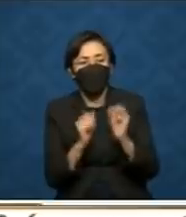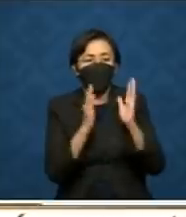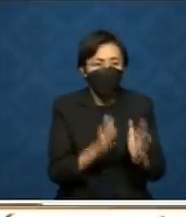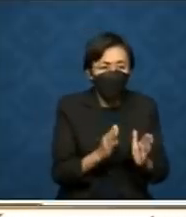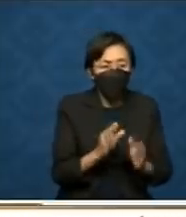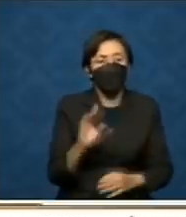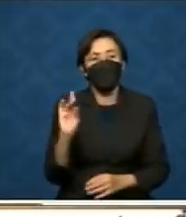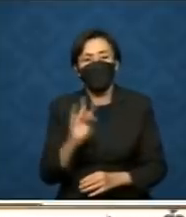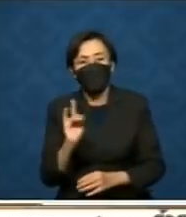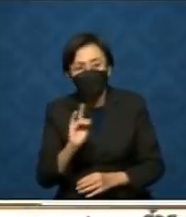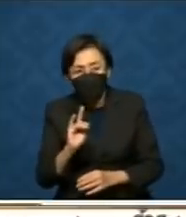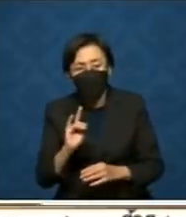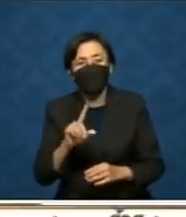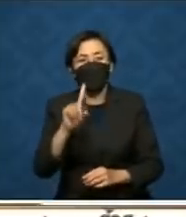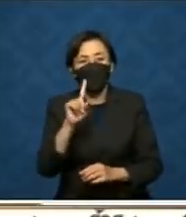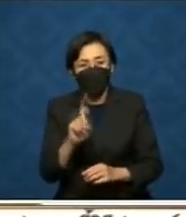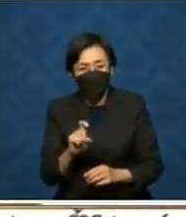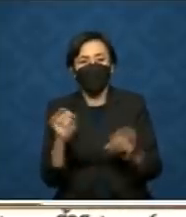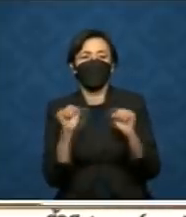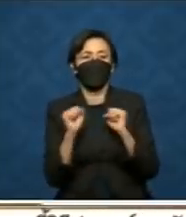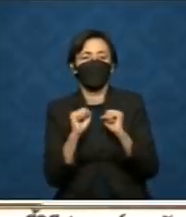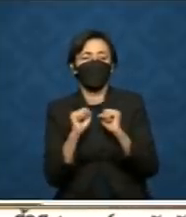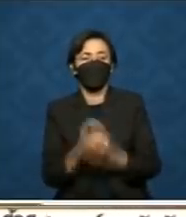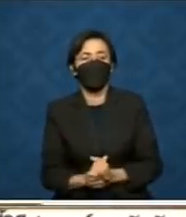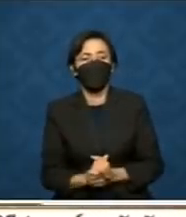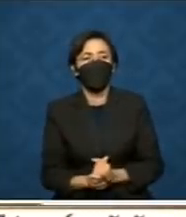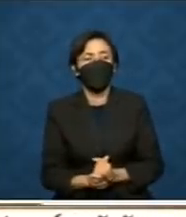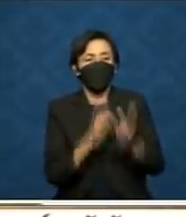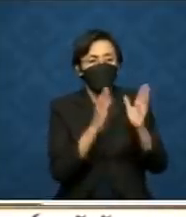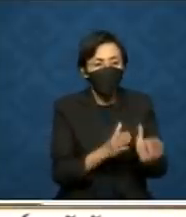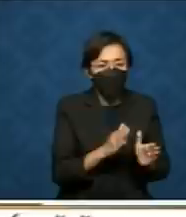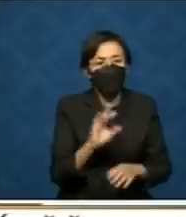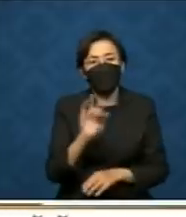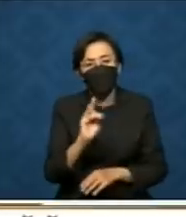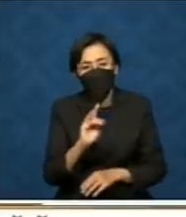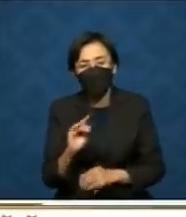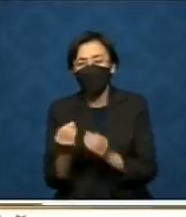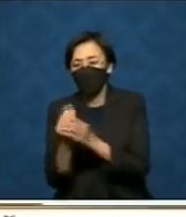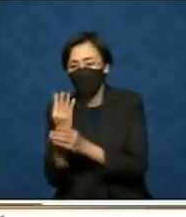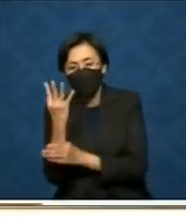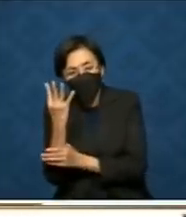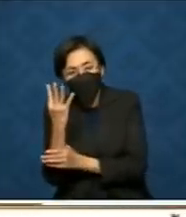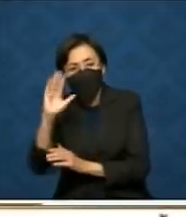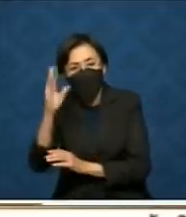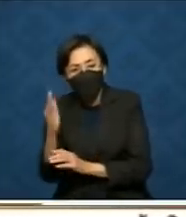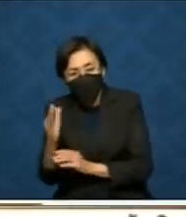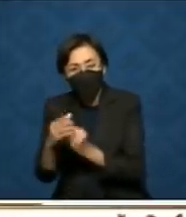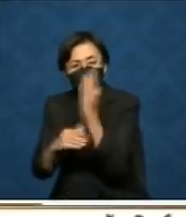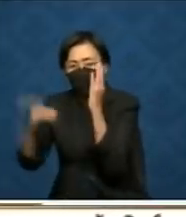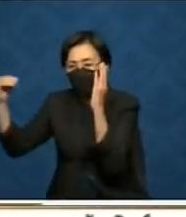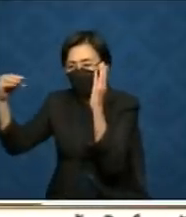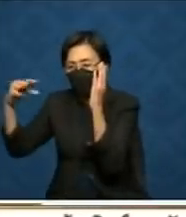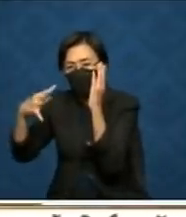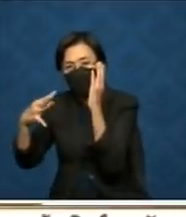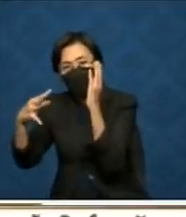สัสแต่มันก็กลัวตายยาวว่าจะสัตว์เลยใบไม้ต้นไม้เนี่ยแสงสอดส่องไปไม่ถึงต้นมันก็ยังเอียง